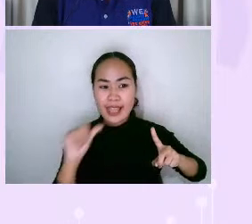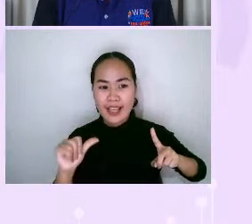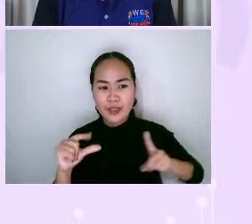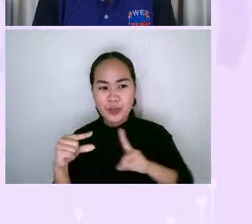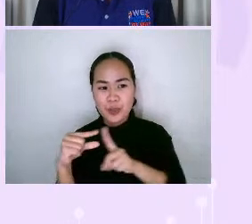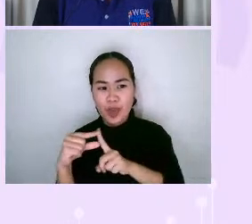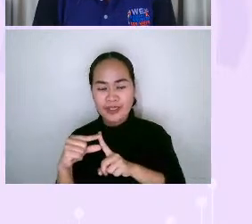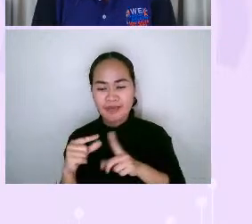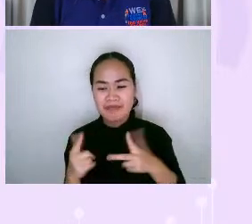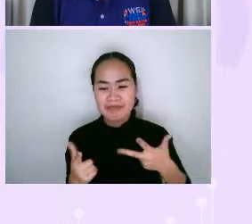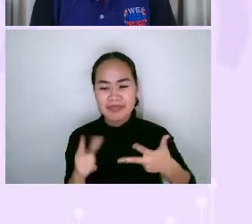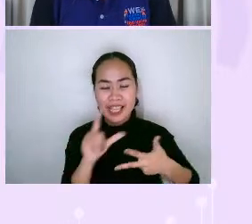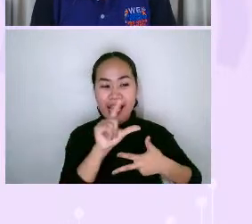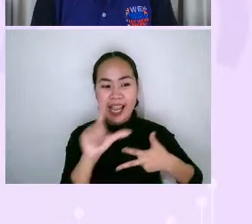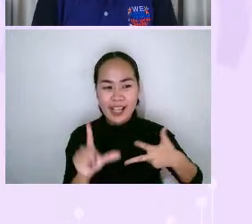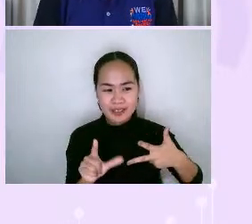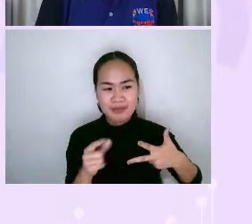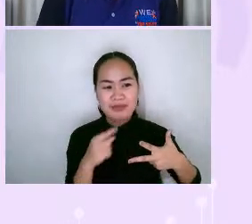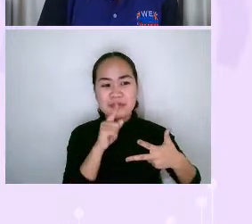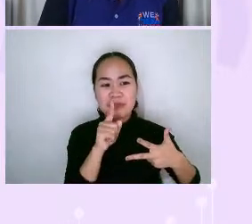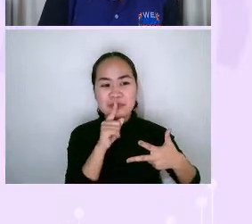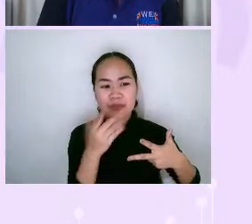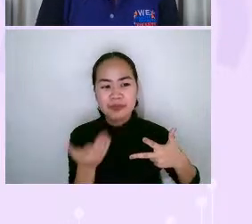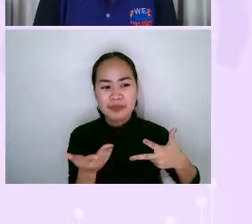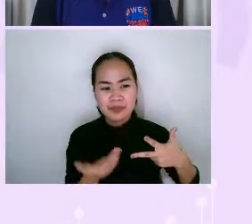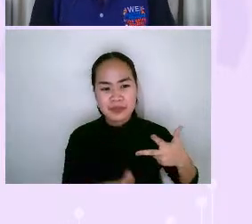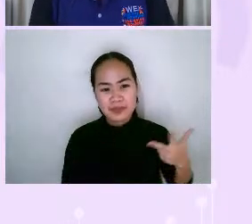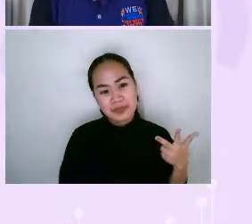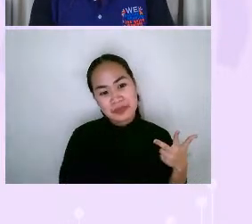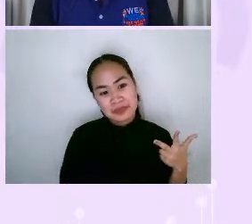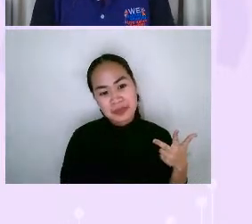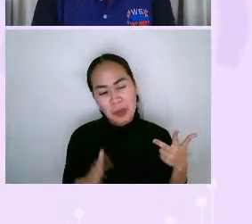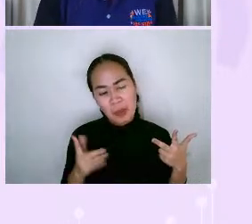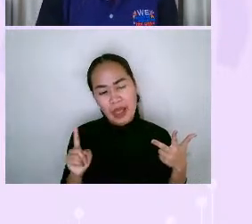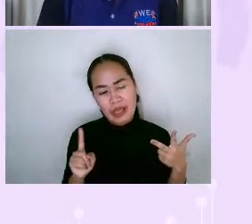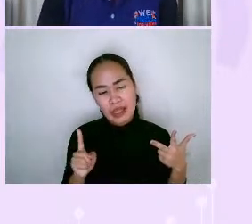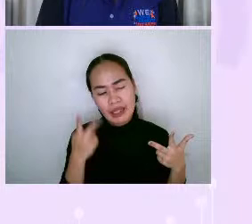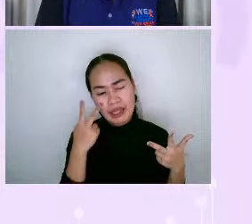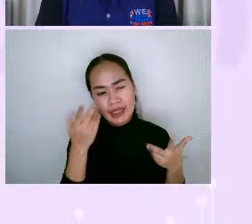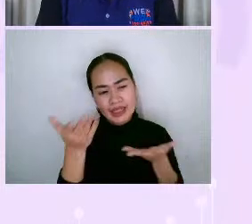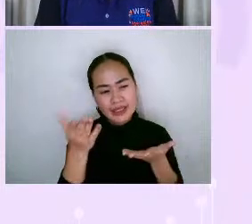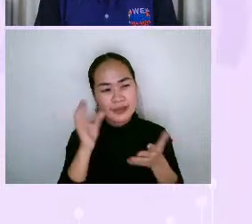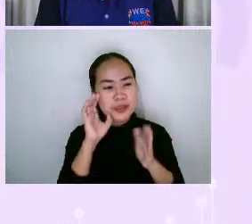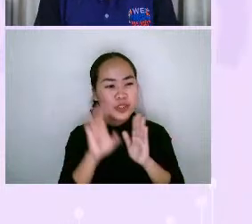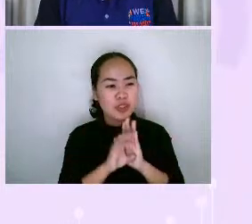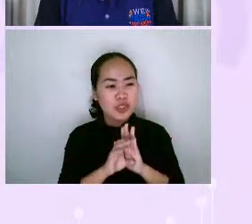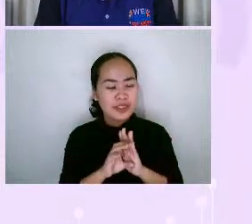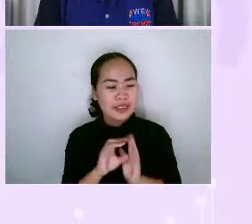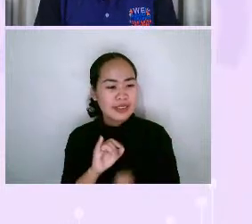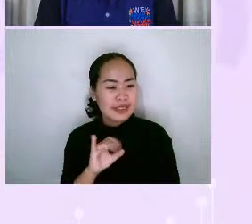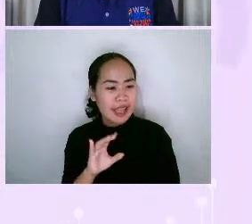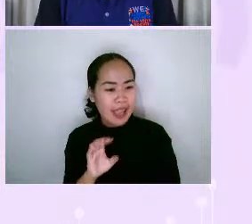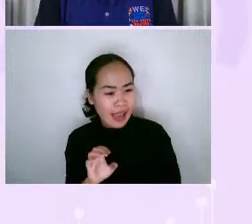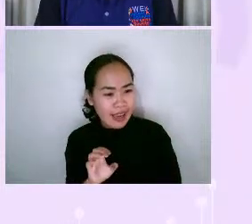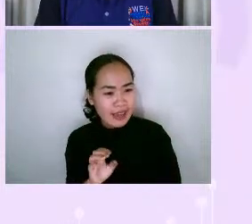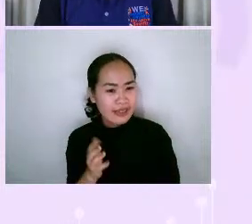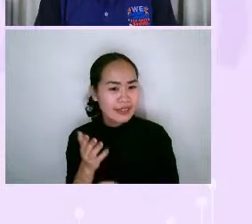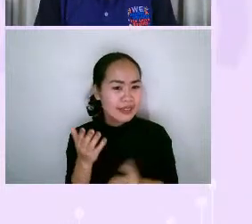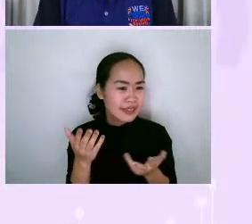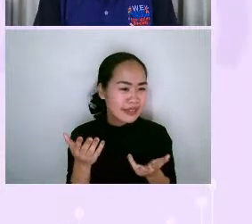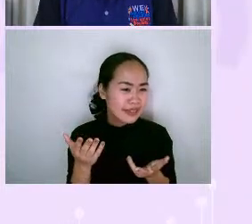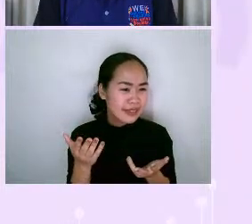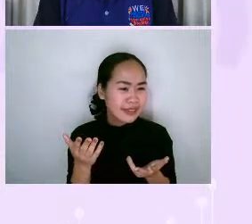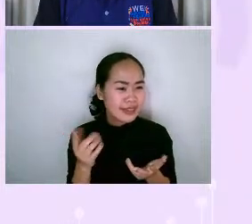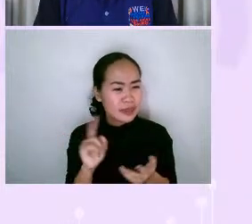na nakikita nyo po? And yellow po ba yan? Ice po ba yan? Or ayan po, meron po sa